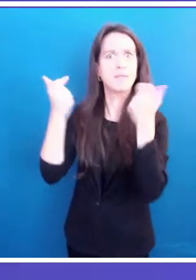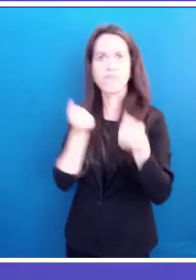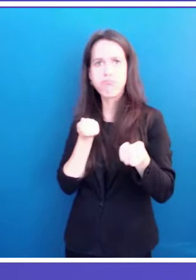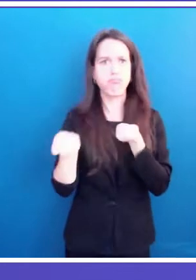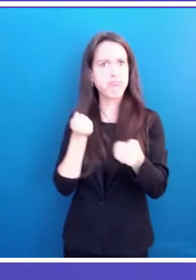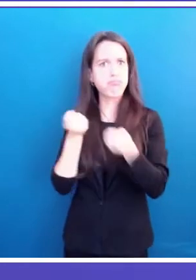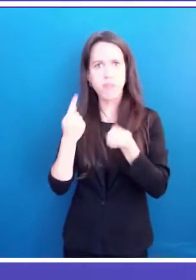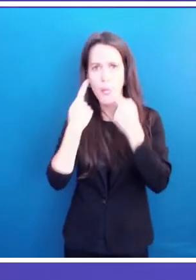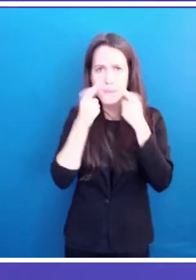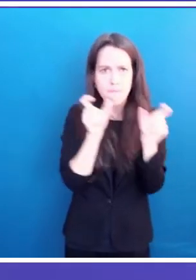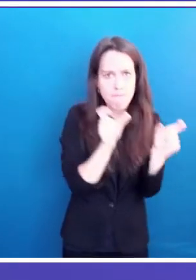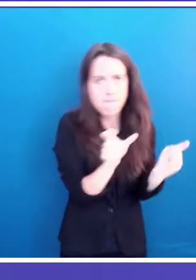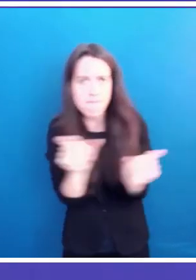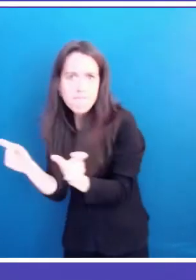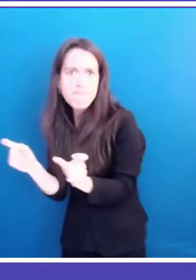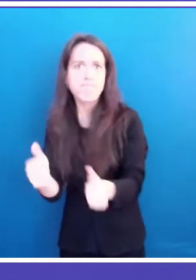يبدو